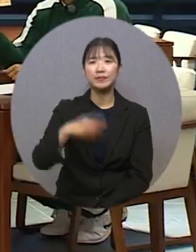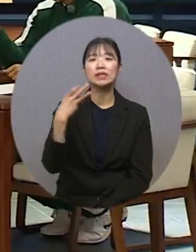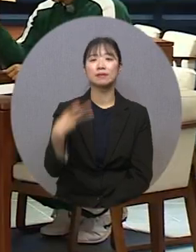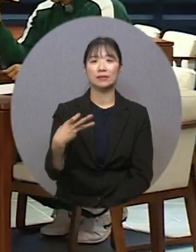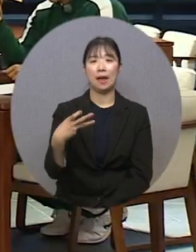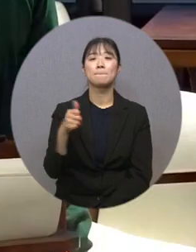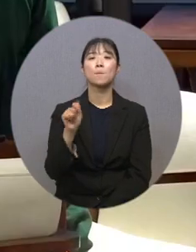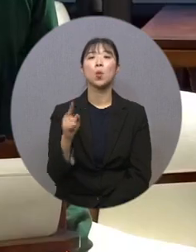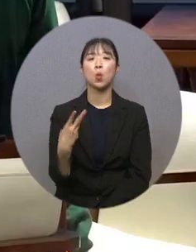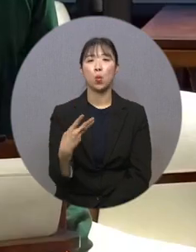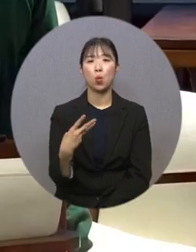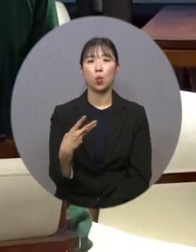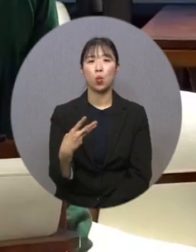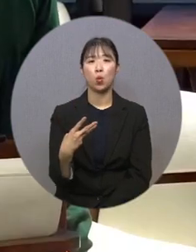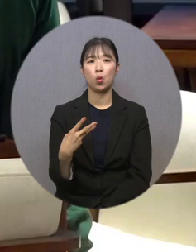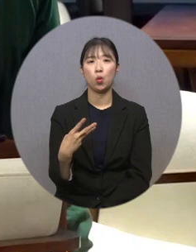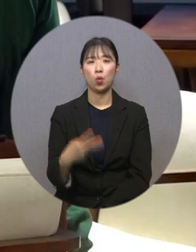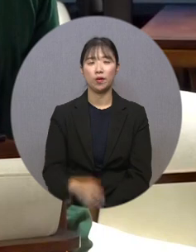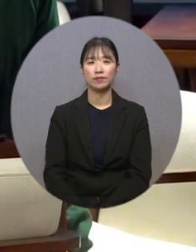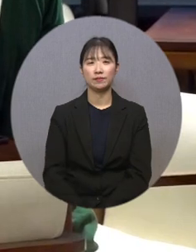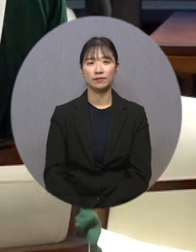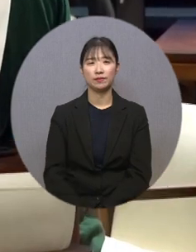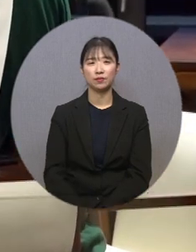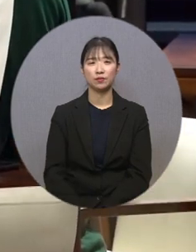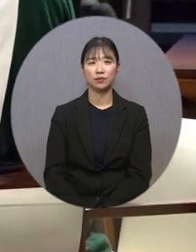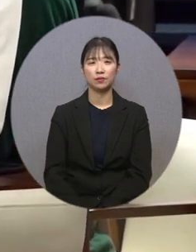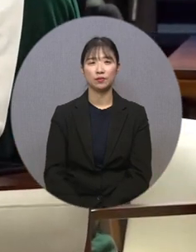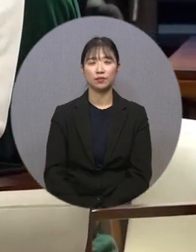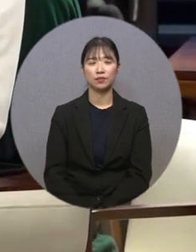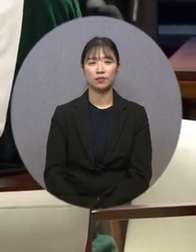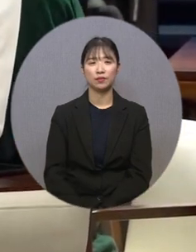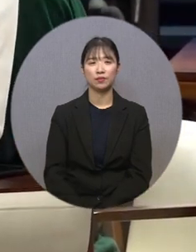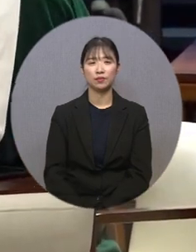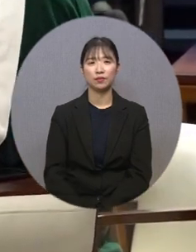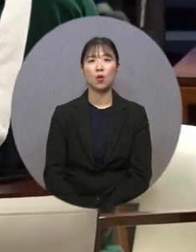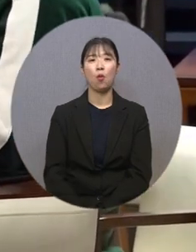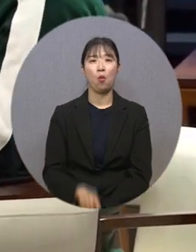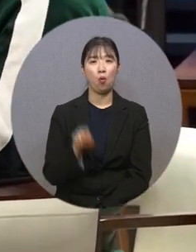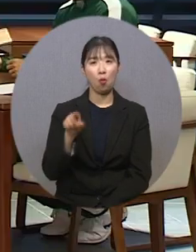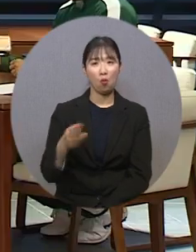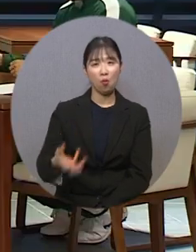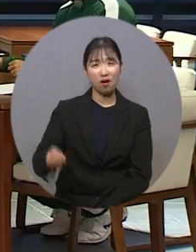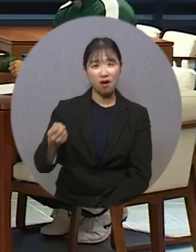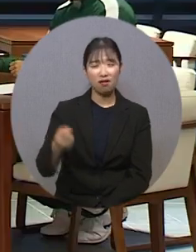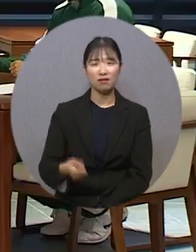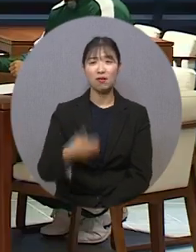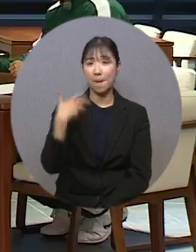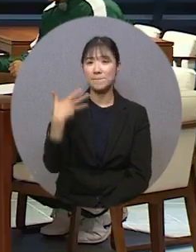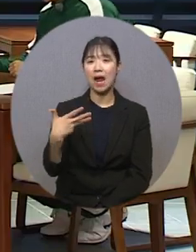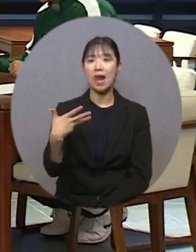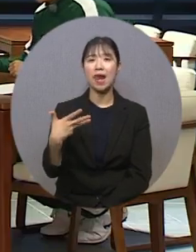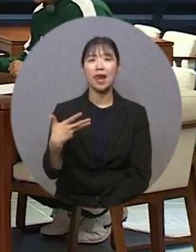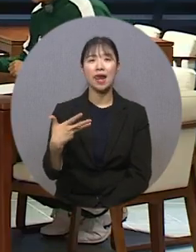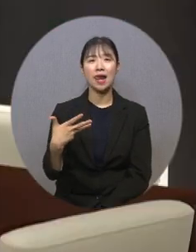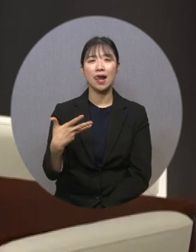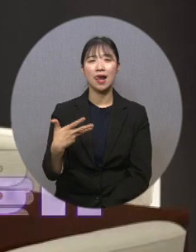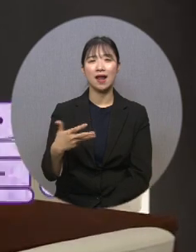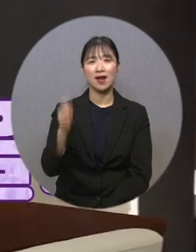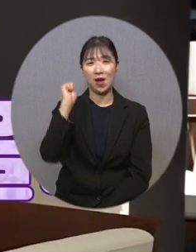다음 13번으로. 13번으로. 오 저. 어, 뭐야 대박. 대박. 대박. 뭐 한 거야 우리? 8번으로. 와!